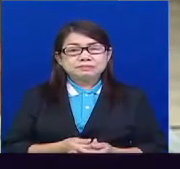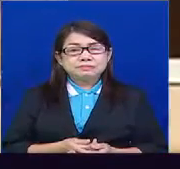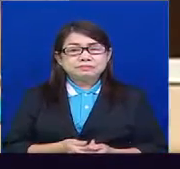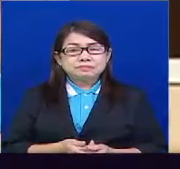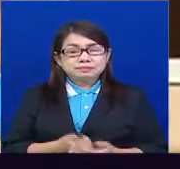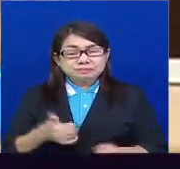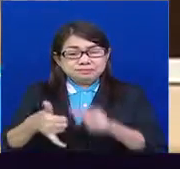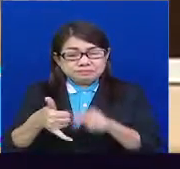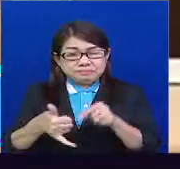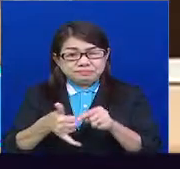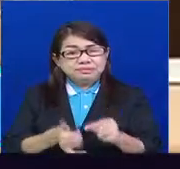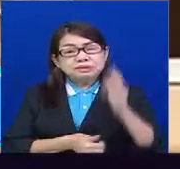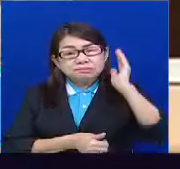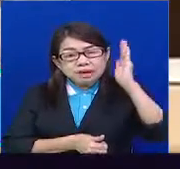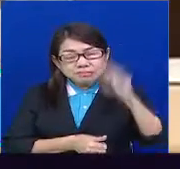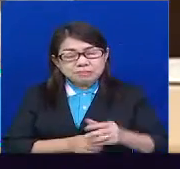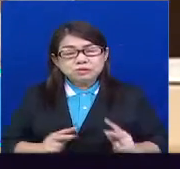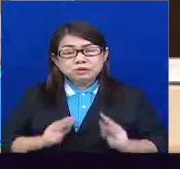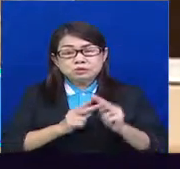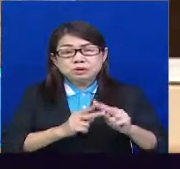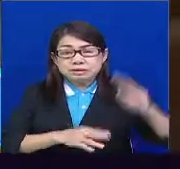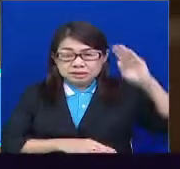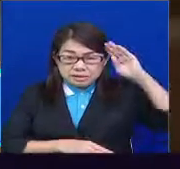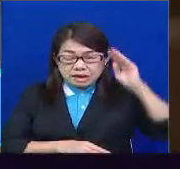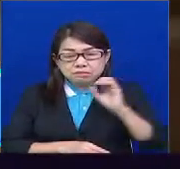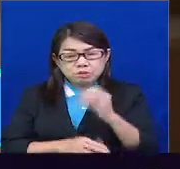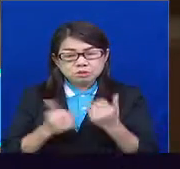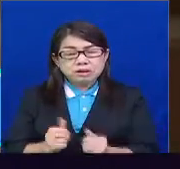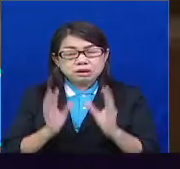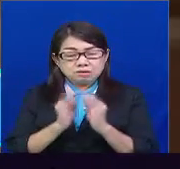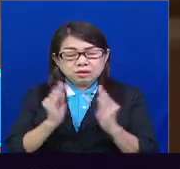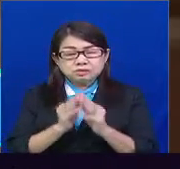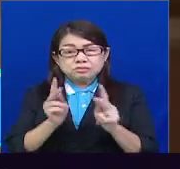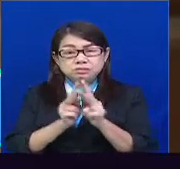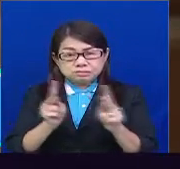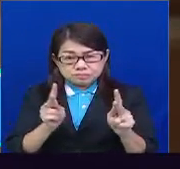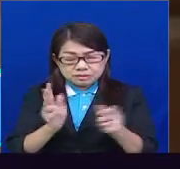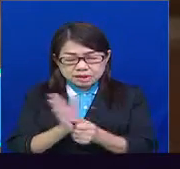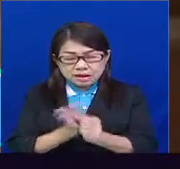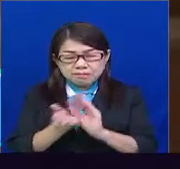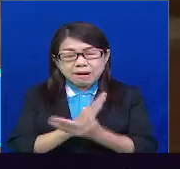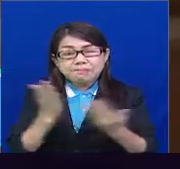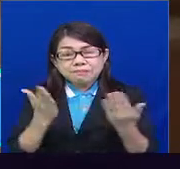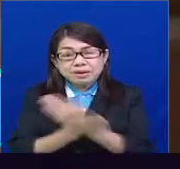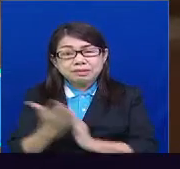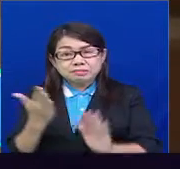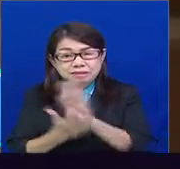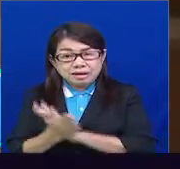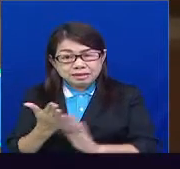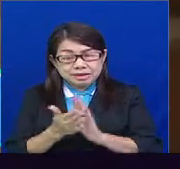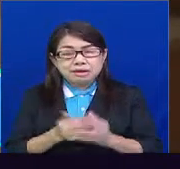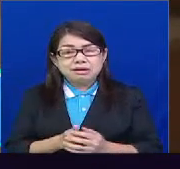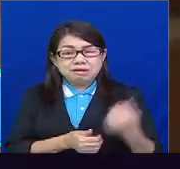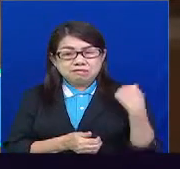โฆษกกระทรวงกลาโหมแถลงว่าในการประชุมคณะกรรมการขับเคลื่อนและปฏิรูปการบริหารราชการแผ่นดินซึ่งมีพลเอกประวิตร